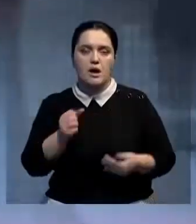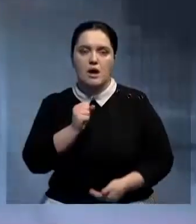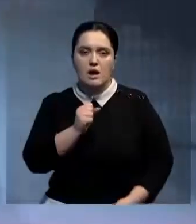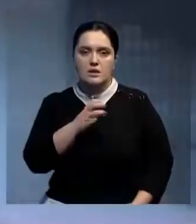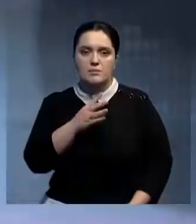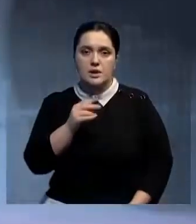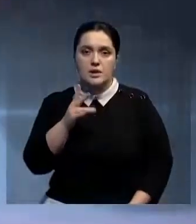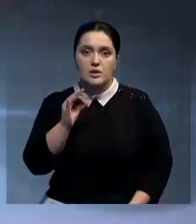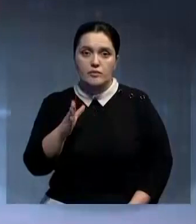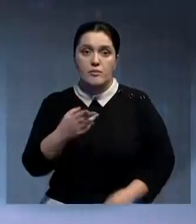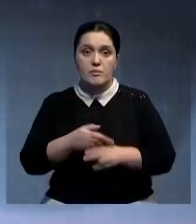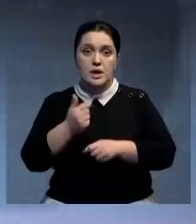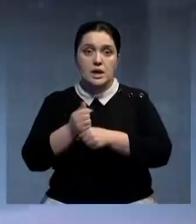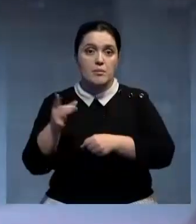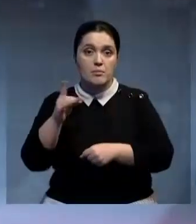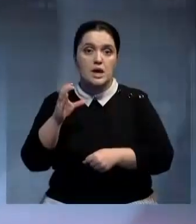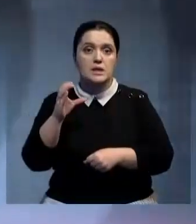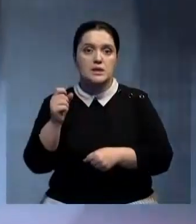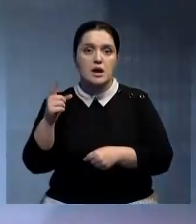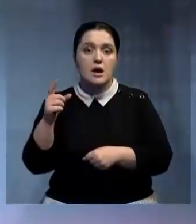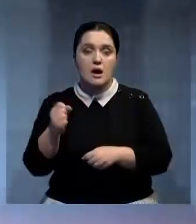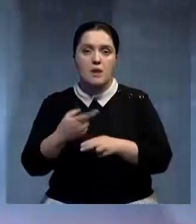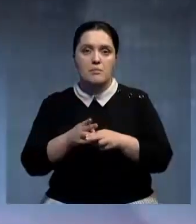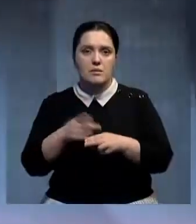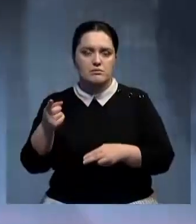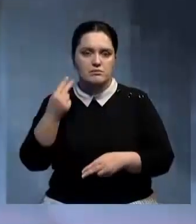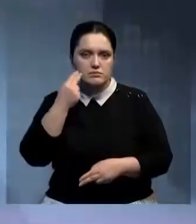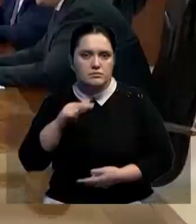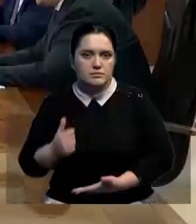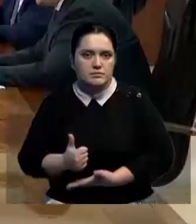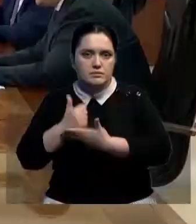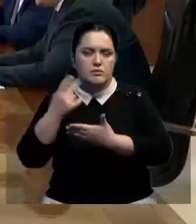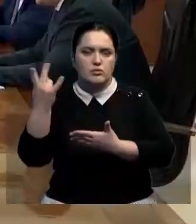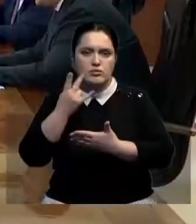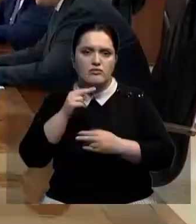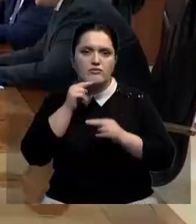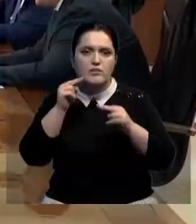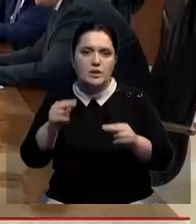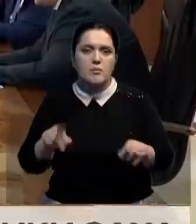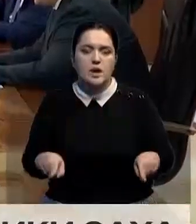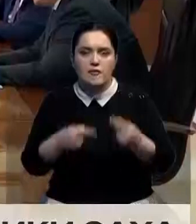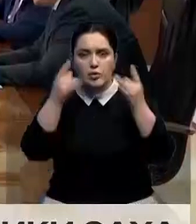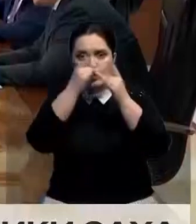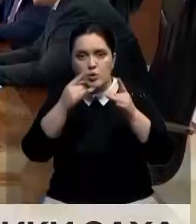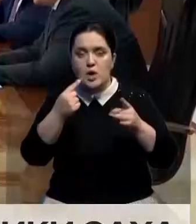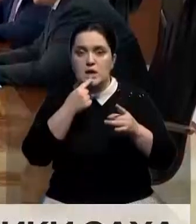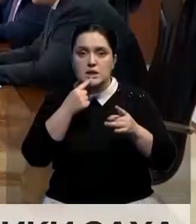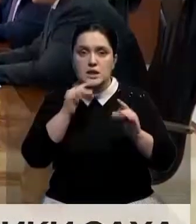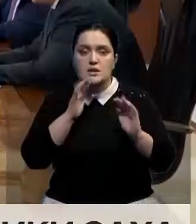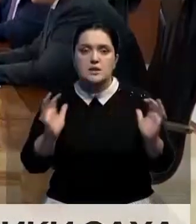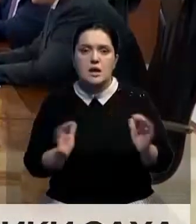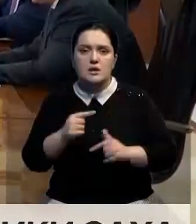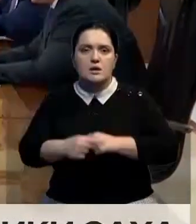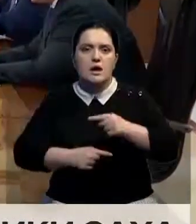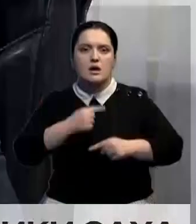главе Республики Саха. По его мнению, имиджевый проект привлечет внимание к развитию культуры, языка и сохранению наследства